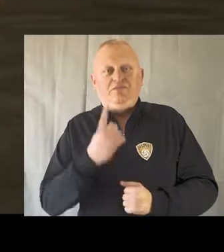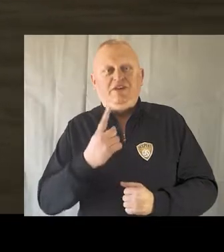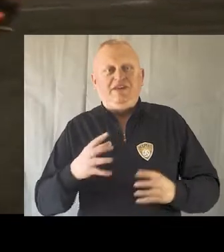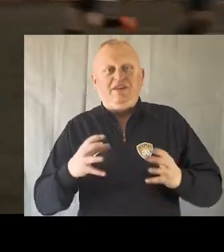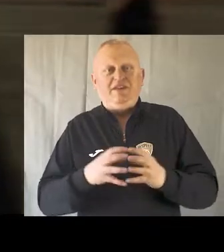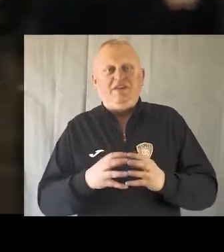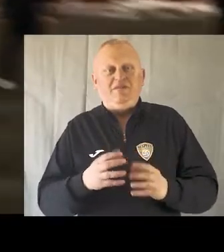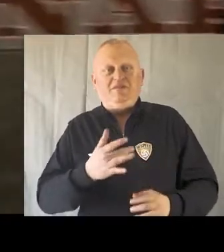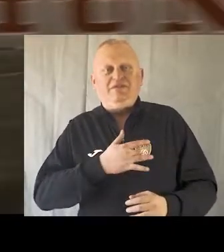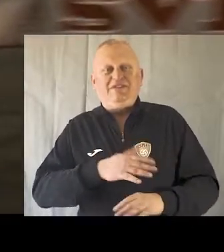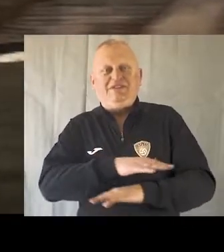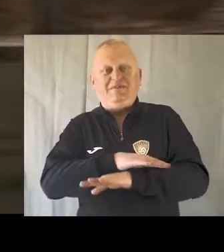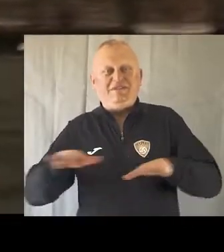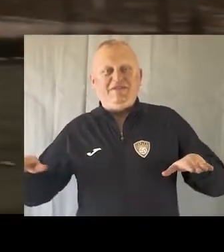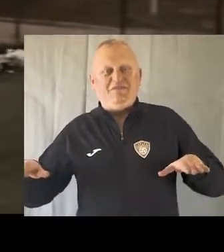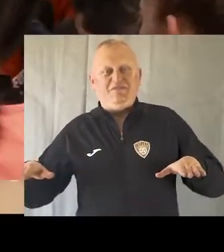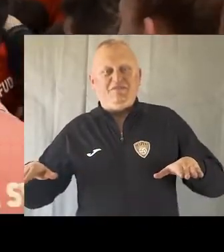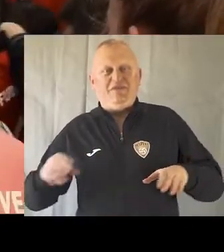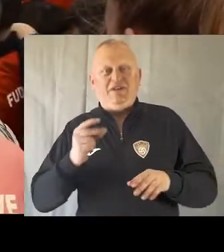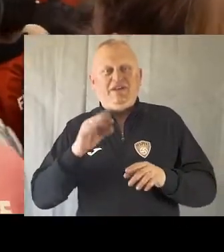Jedan tim, srcem svim,